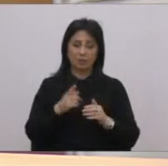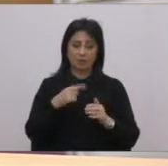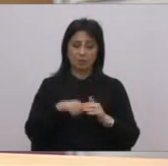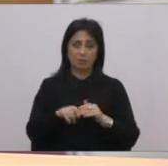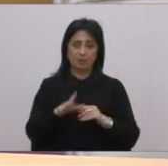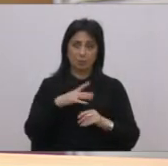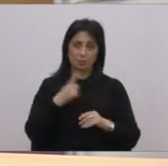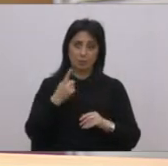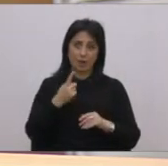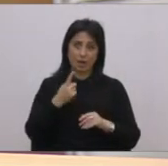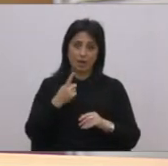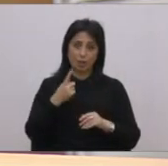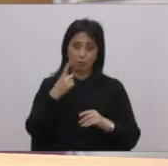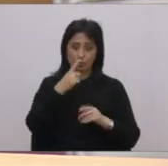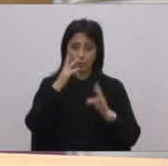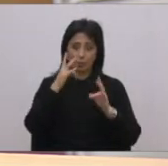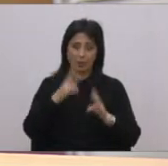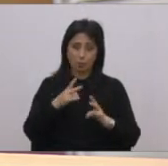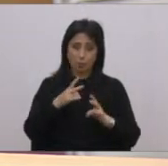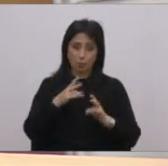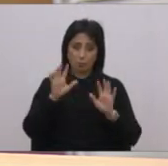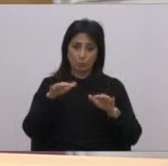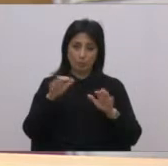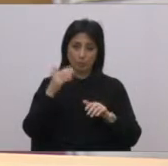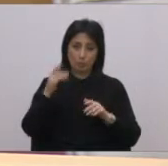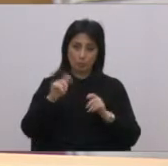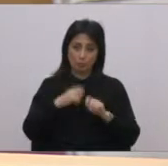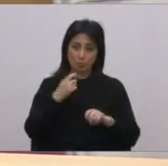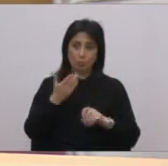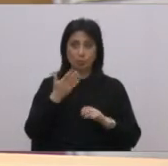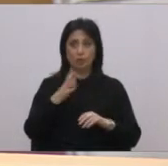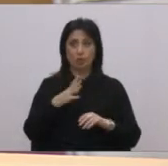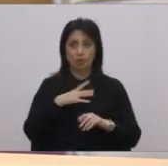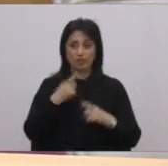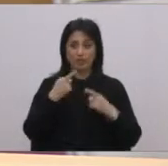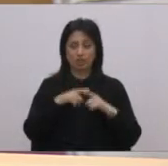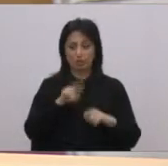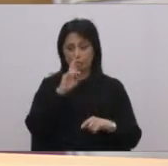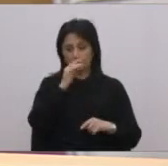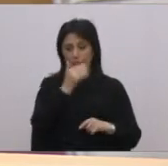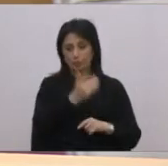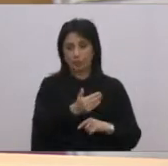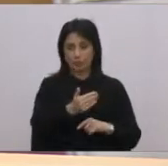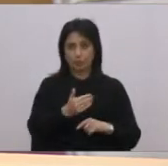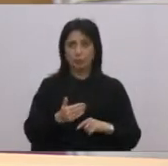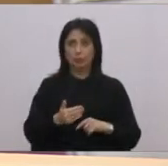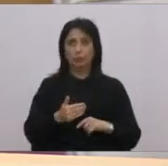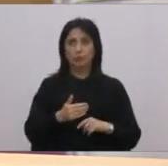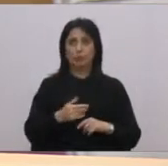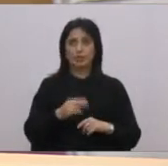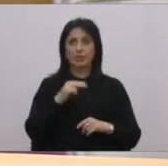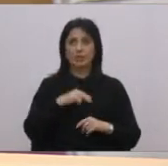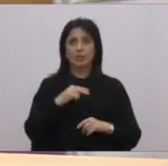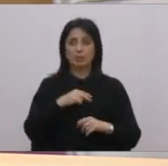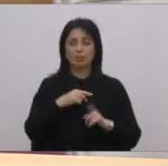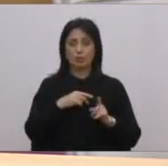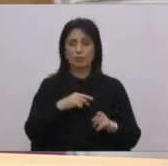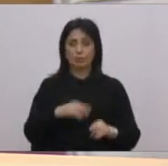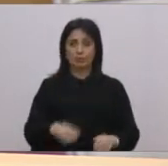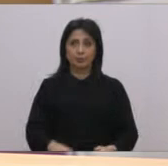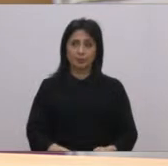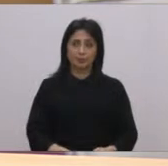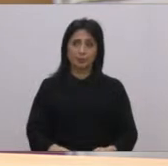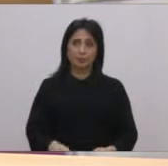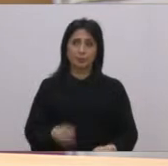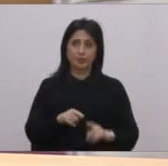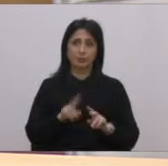ეს იყო მარტო სტიქიური უბედურება და ბუნებრივი კატაკლიზმა, თუ იყო ინჟინრული საინჟინო დაგეგმვითი სამუშაოების ხარვეზი? Და